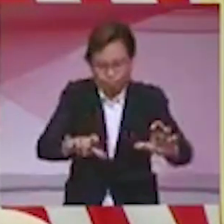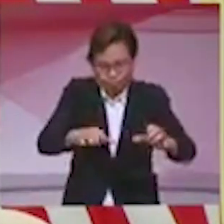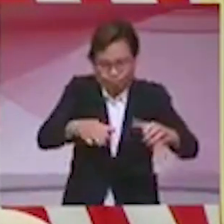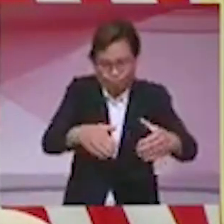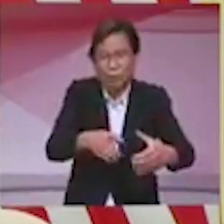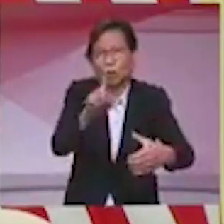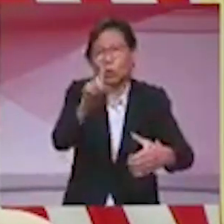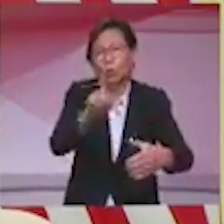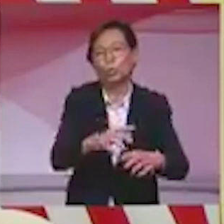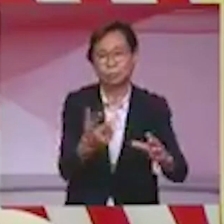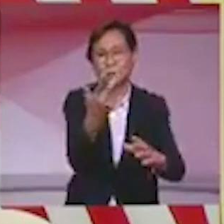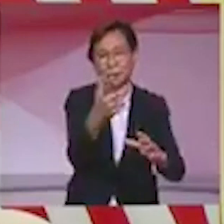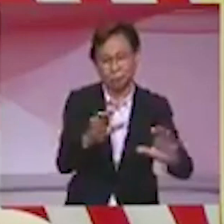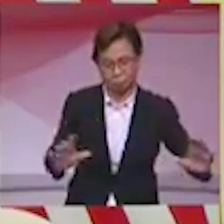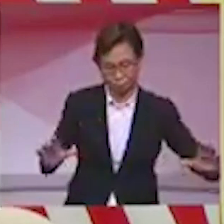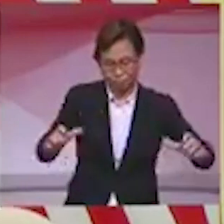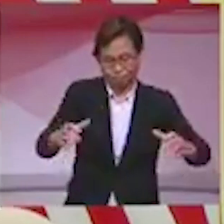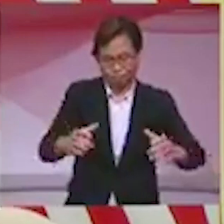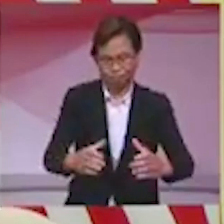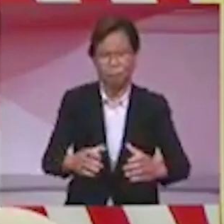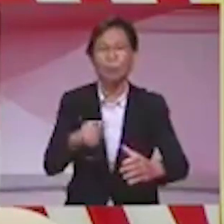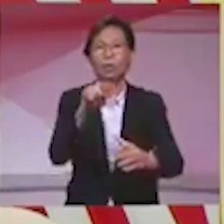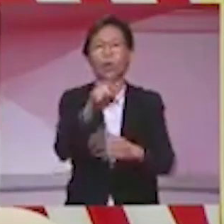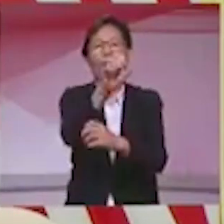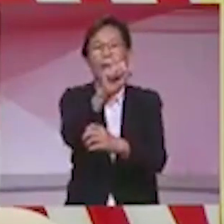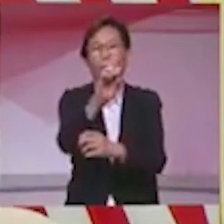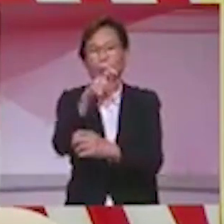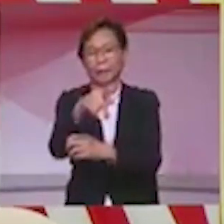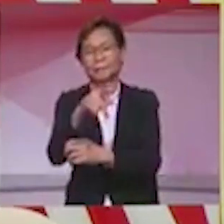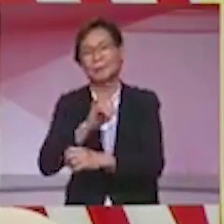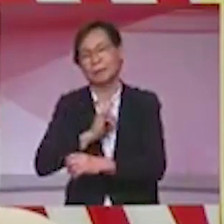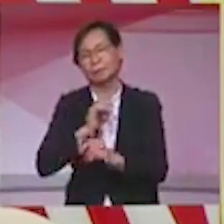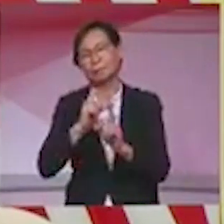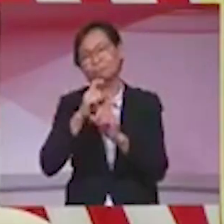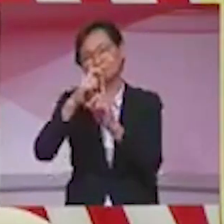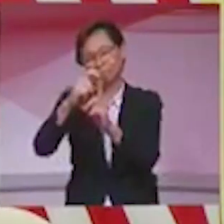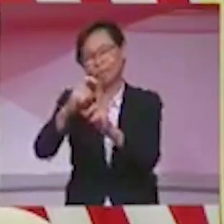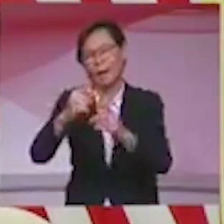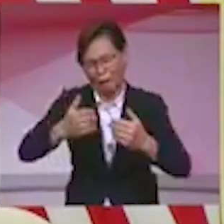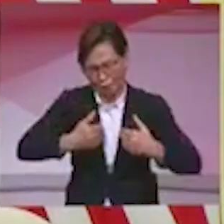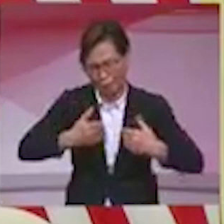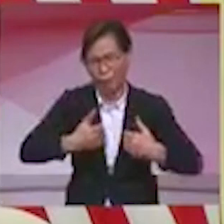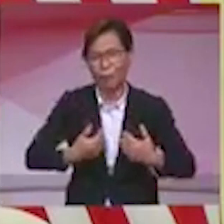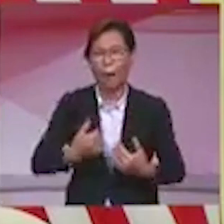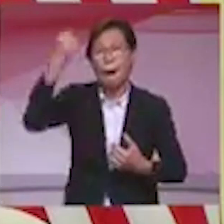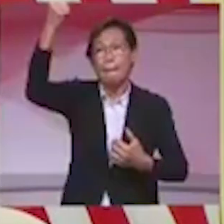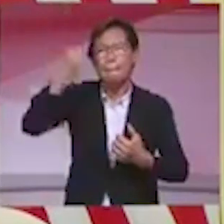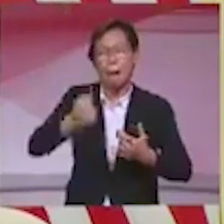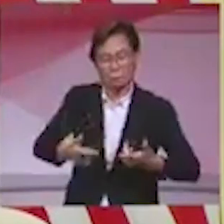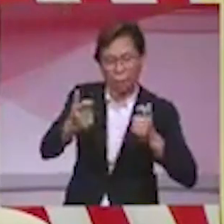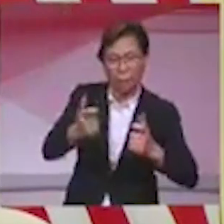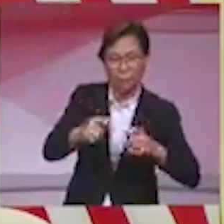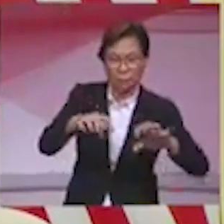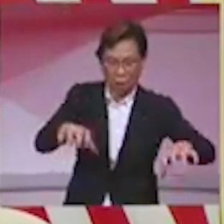itu antar goyang shopee shopee yang boleh saya Sebutkan disini Walaupun ada lagi bisanya base Express